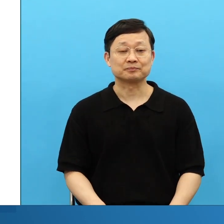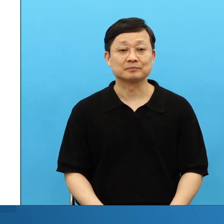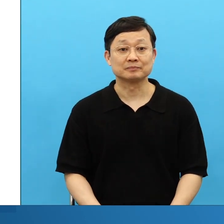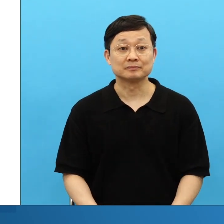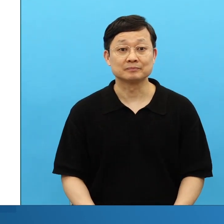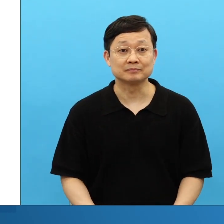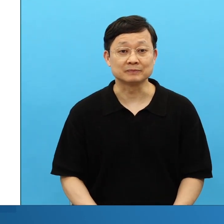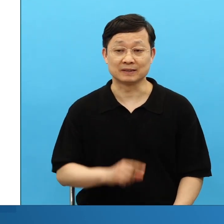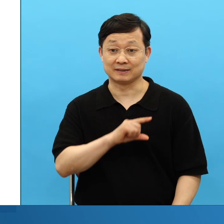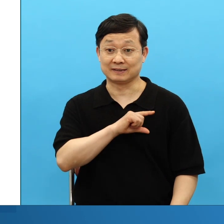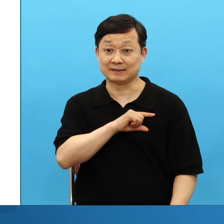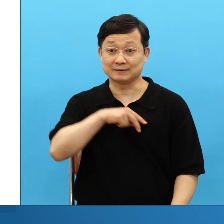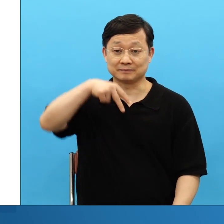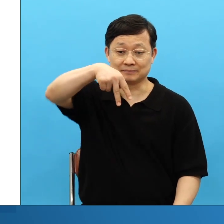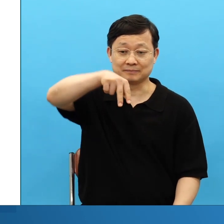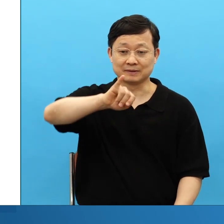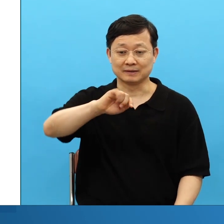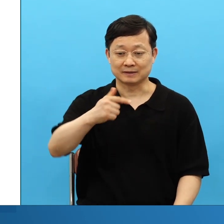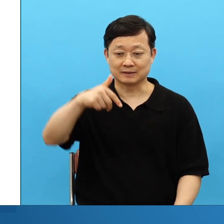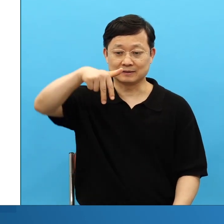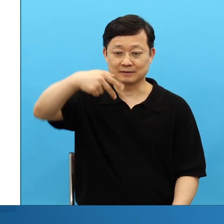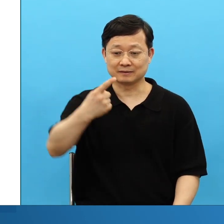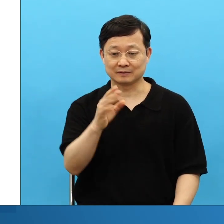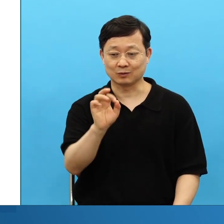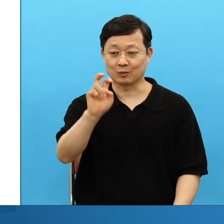신종목이라는 분이 친구 따라왔어요.